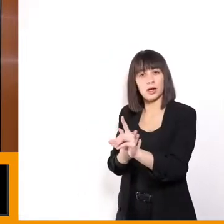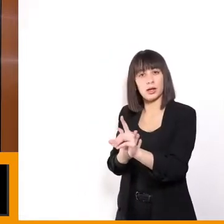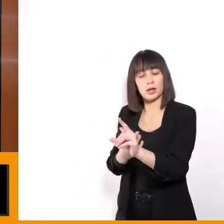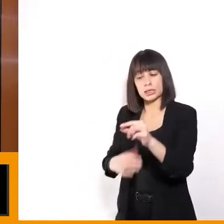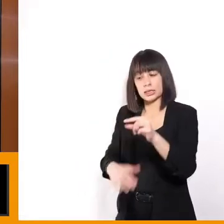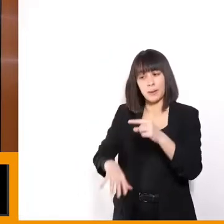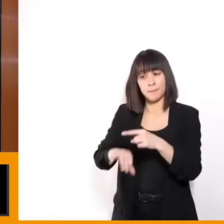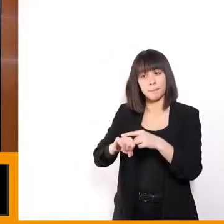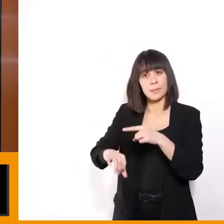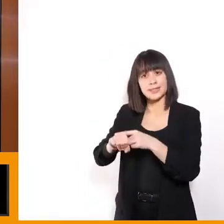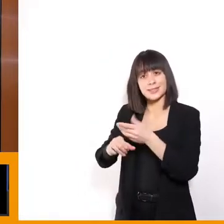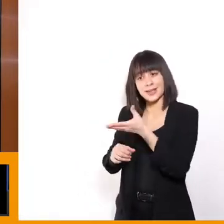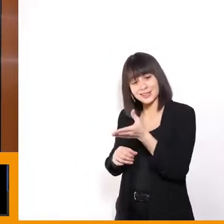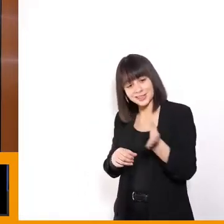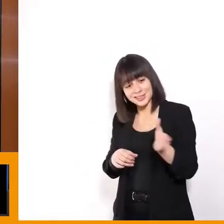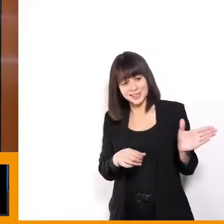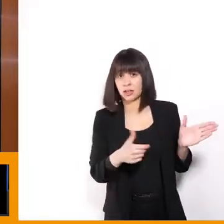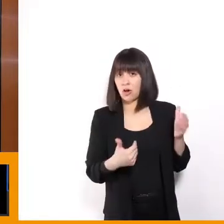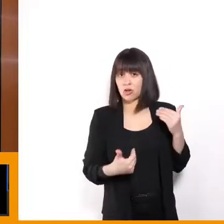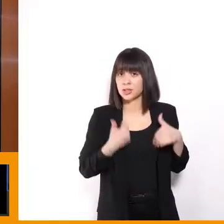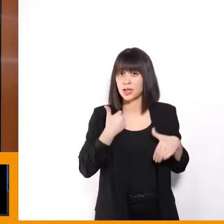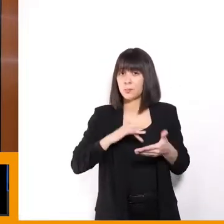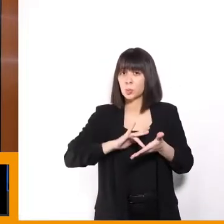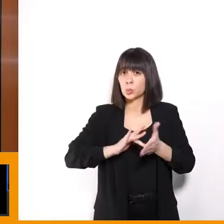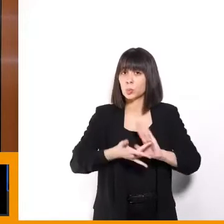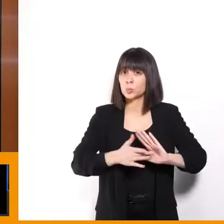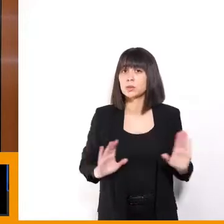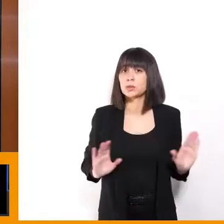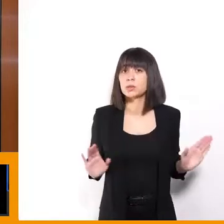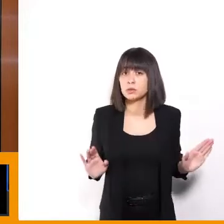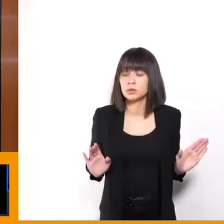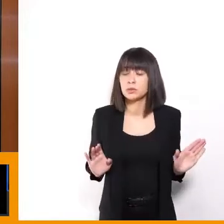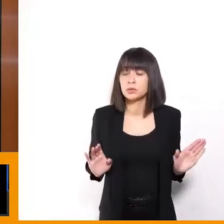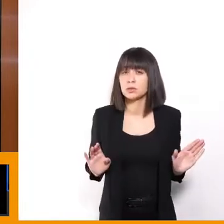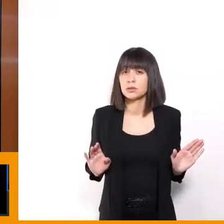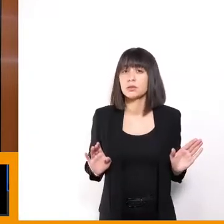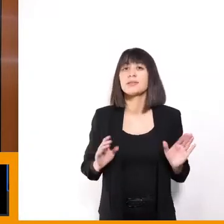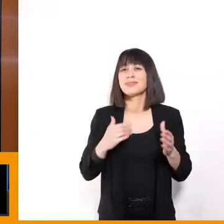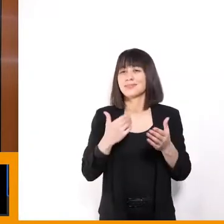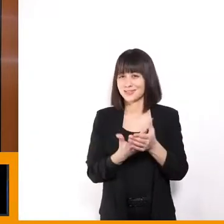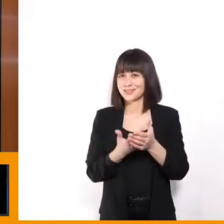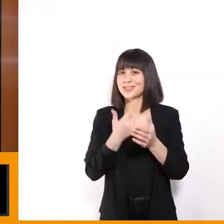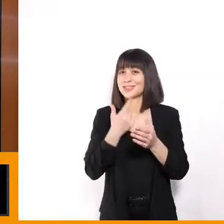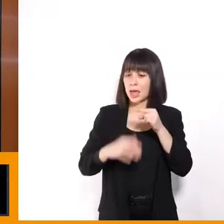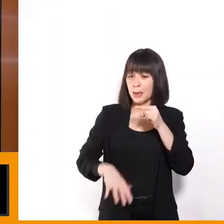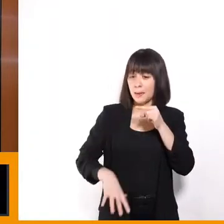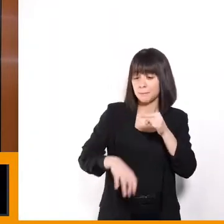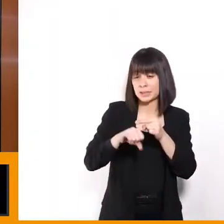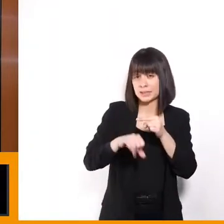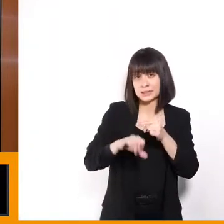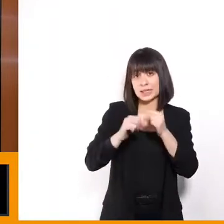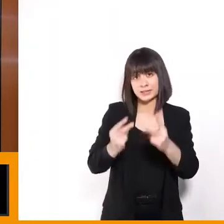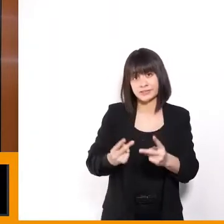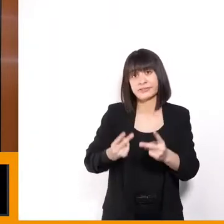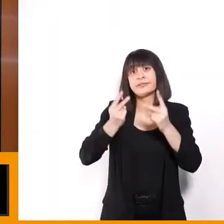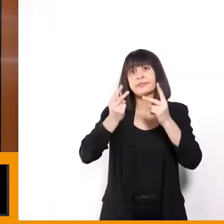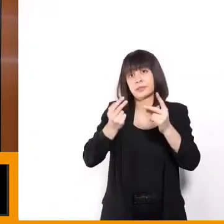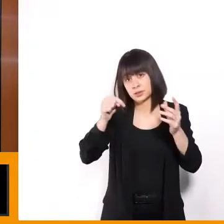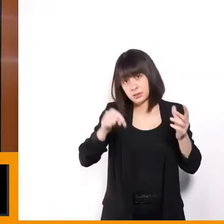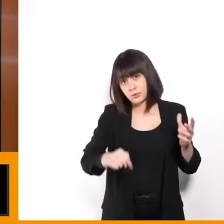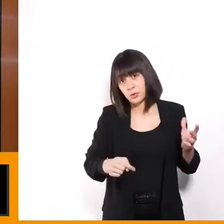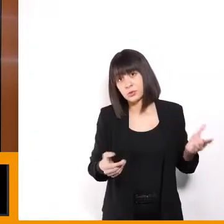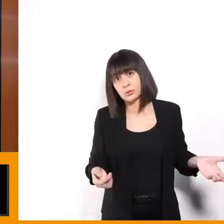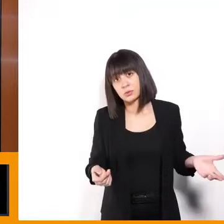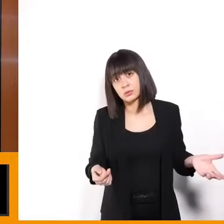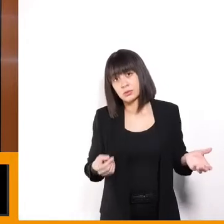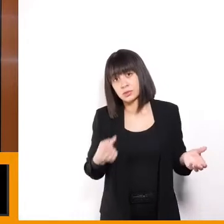de compensation à tous les types de handicap, on en a parlé aussi tout à l'heure, c'est la revalorisation sans doute de la prestation de compensation, peut-être le fait de